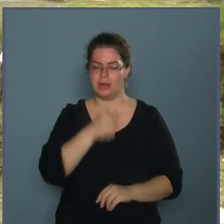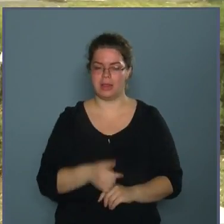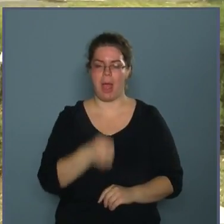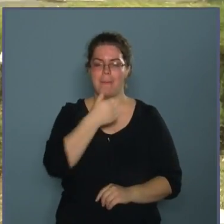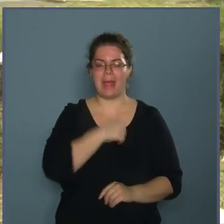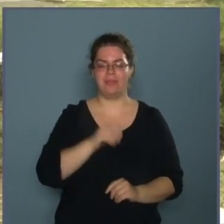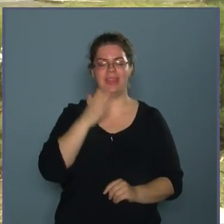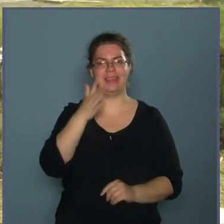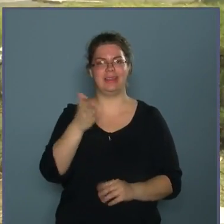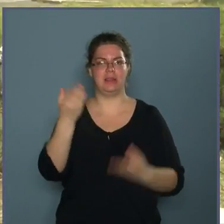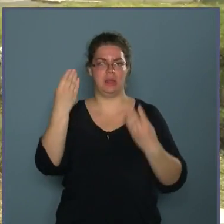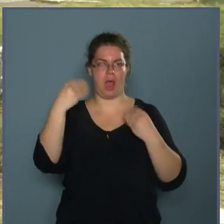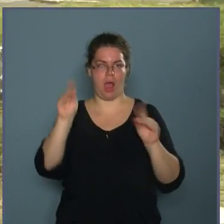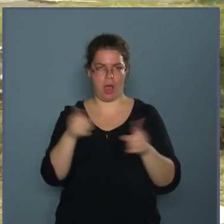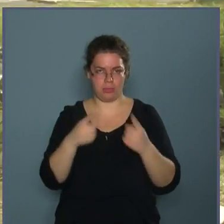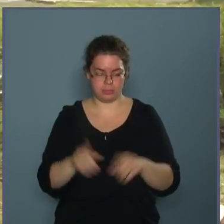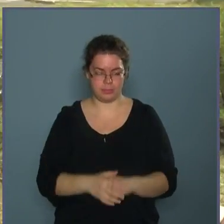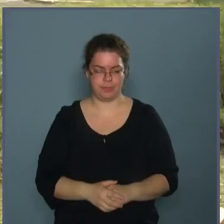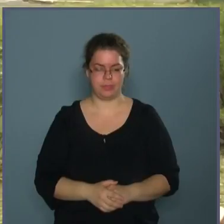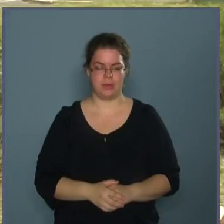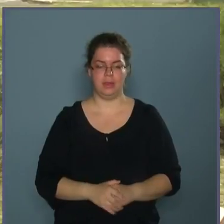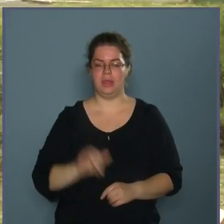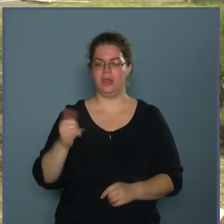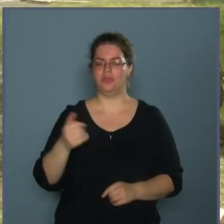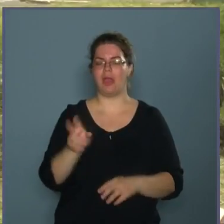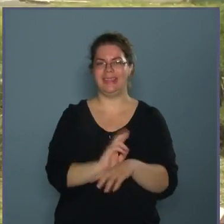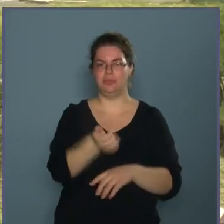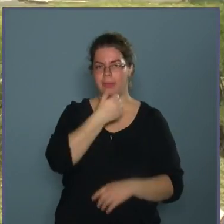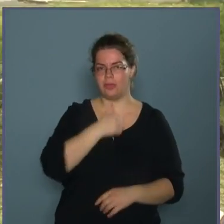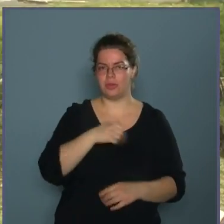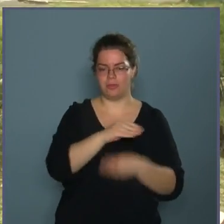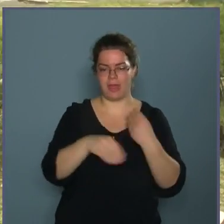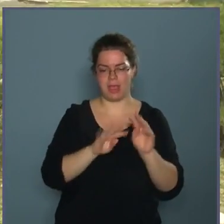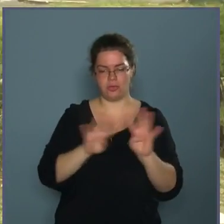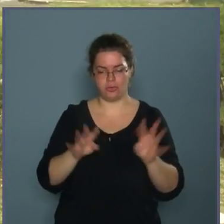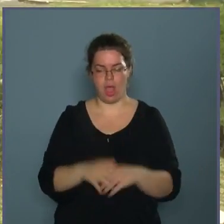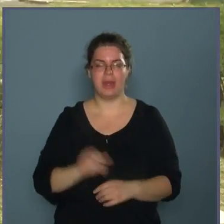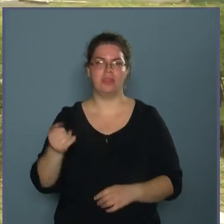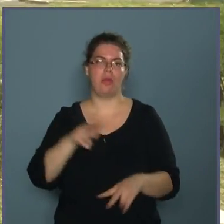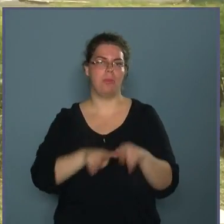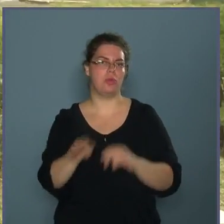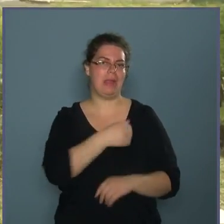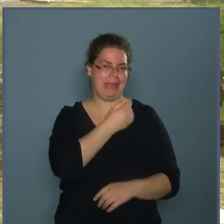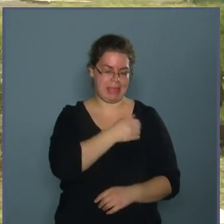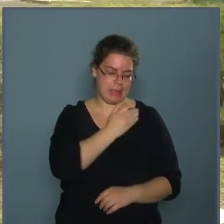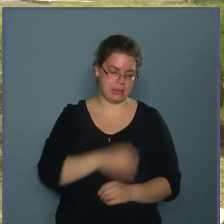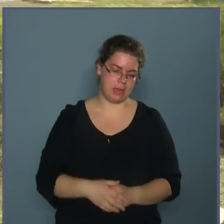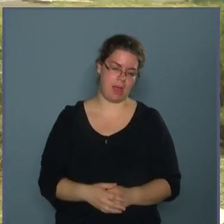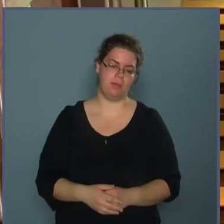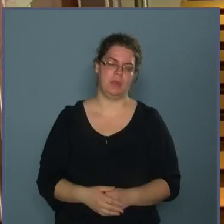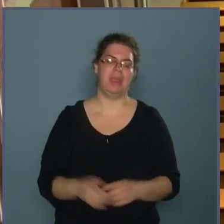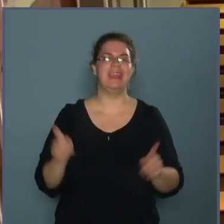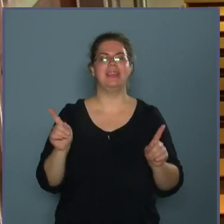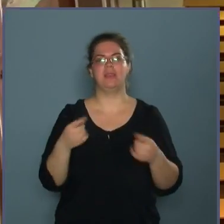Páfi Krisztina karnaggyal, a Kispesti Vegyeskar, illetve a Műszaki Egyetem